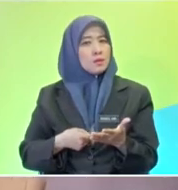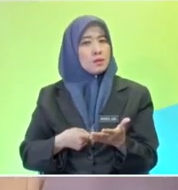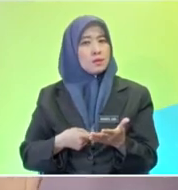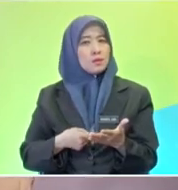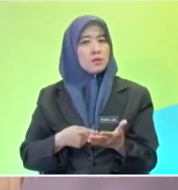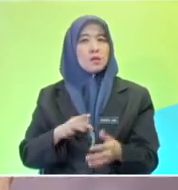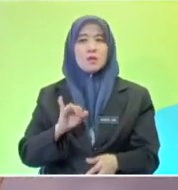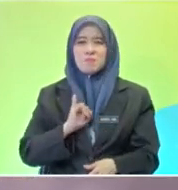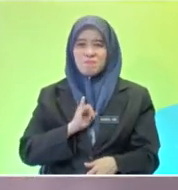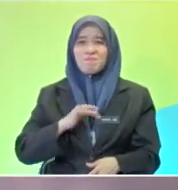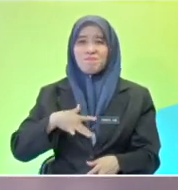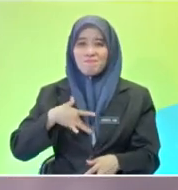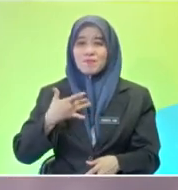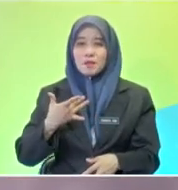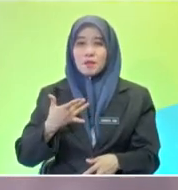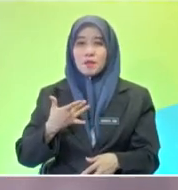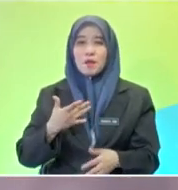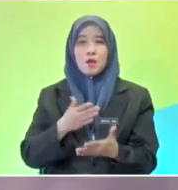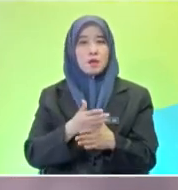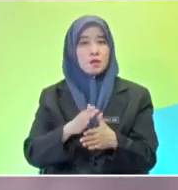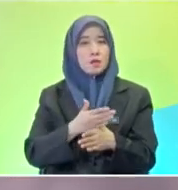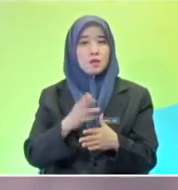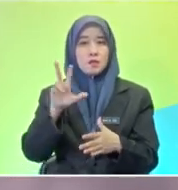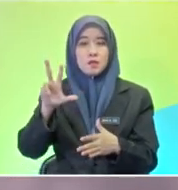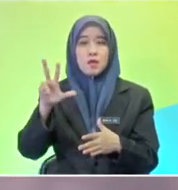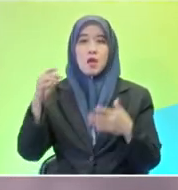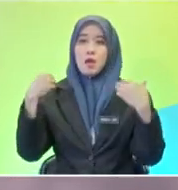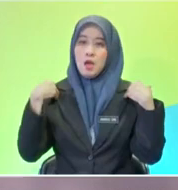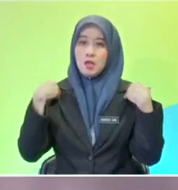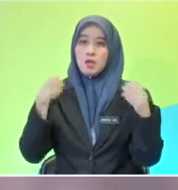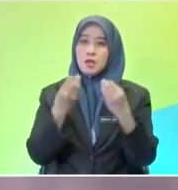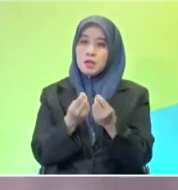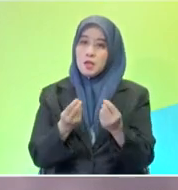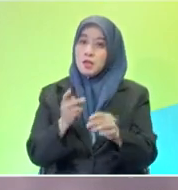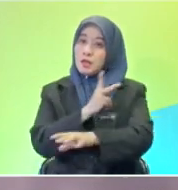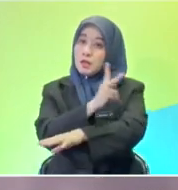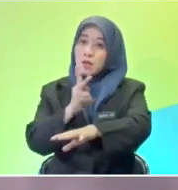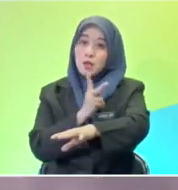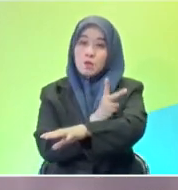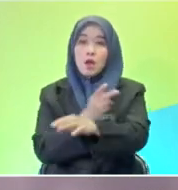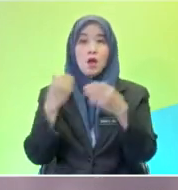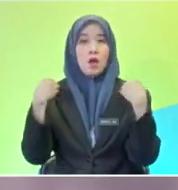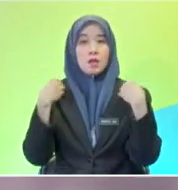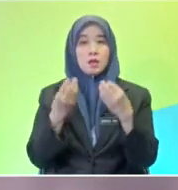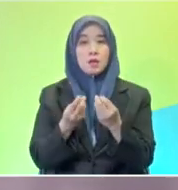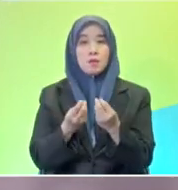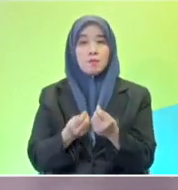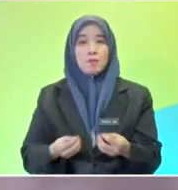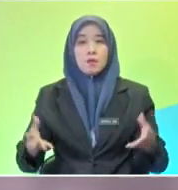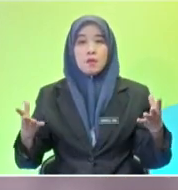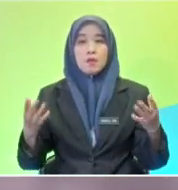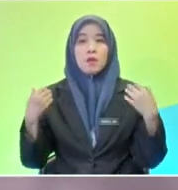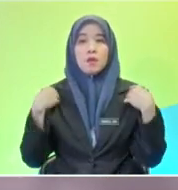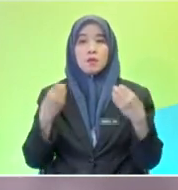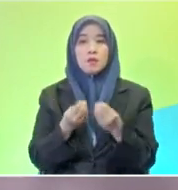Saya rasa antara 3 ni ada tanah kebun, ada pasir, ada tanah liat. Rasanya yang